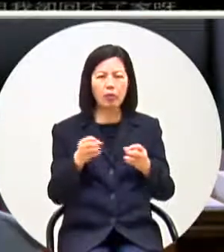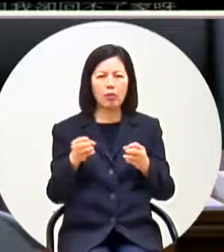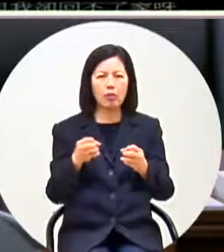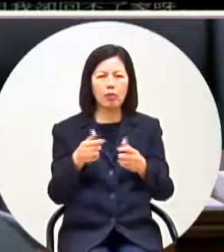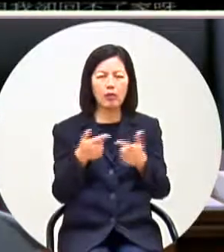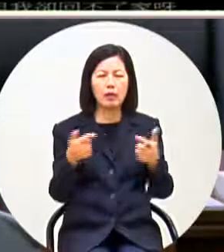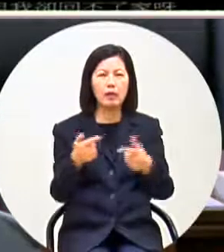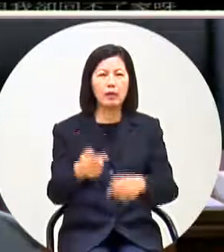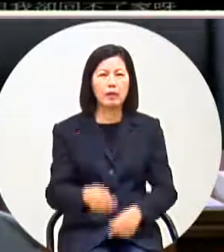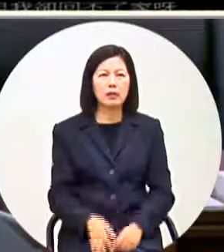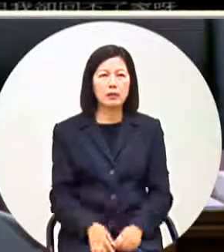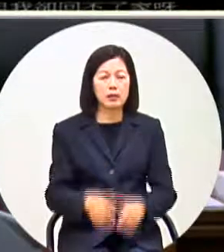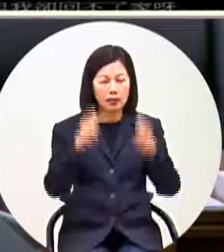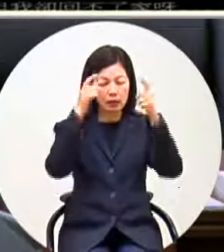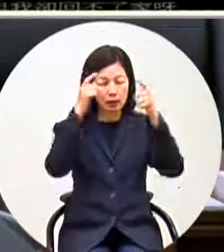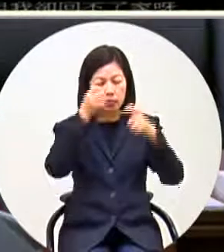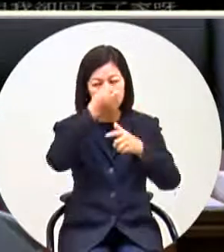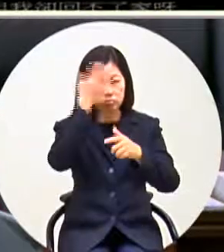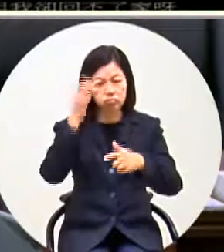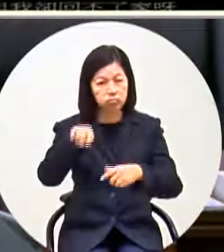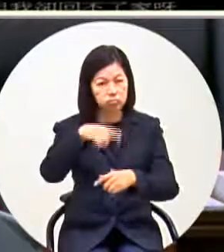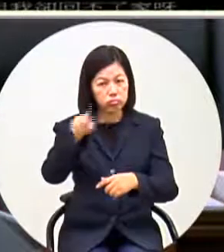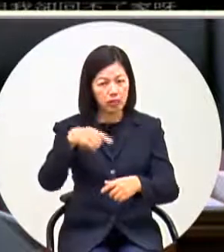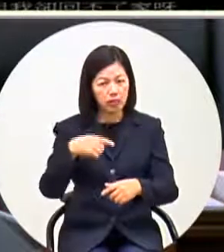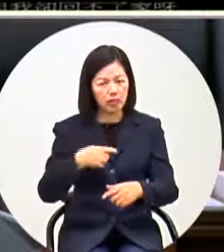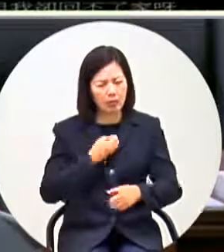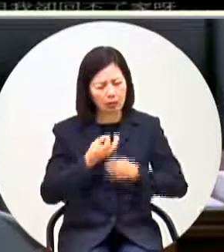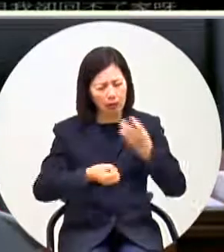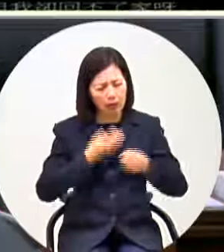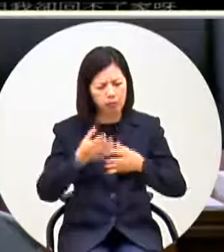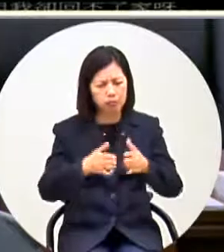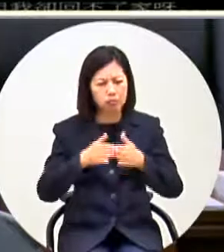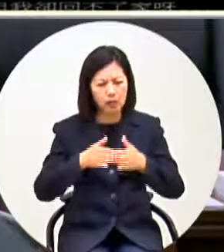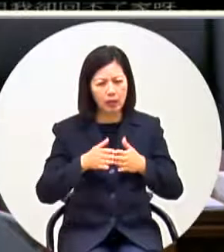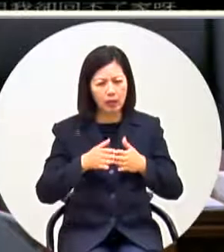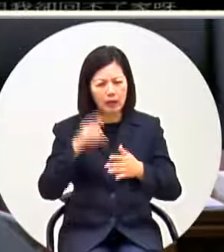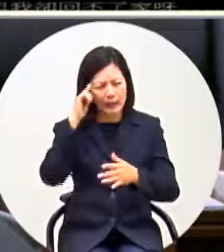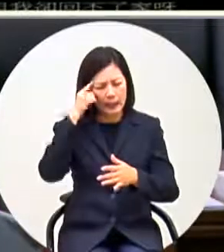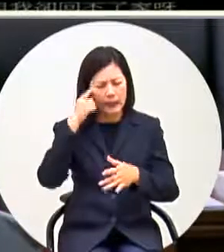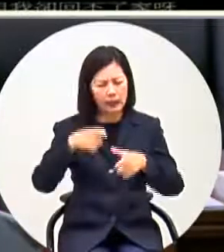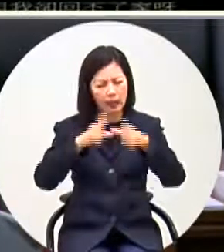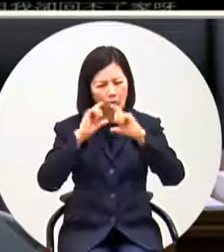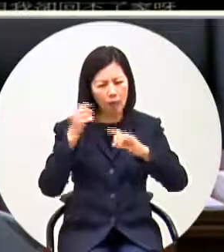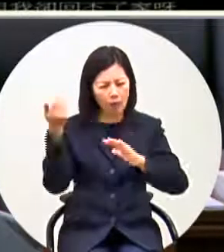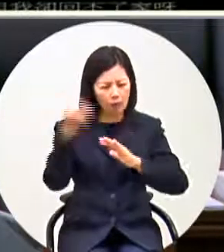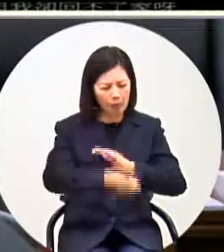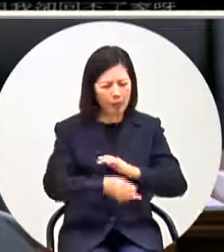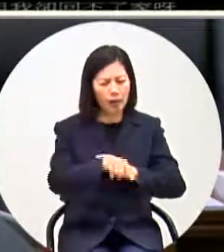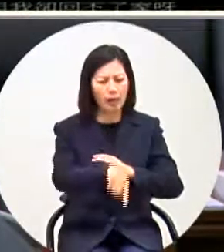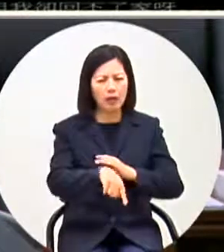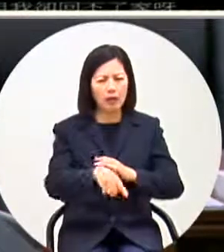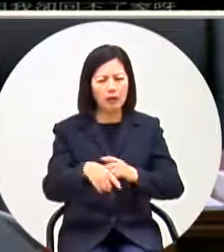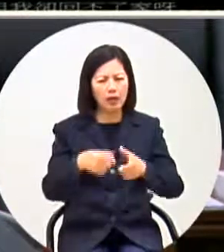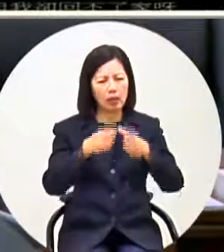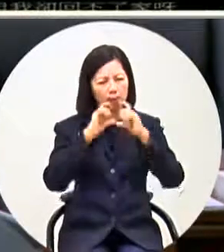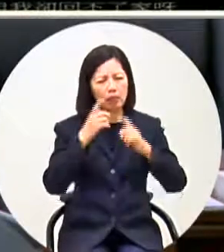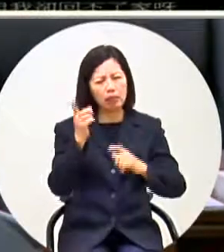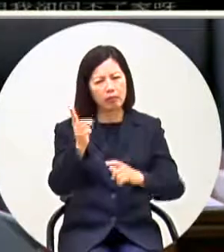其实他有个心声，他很想回家，可是回不了家，回不了家。他在台北工